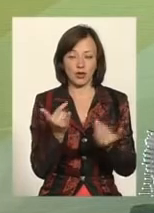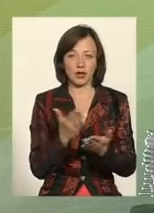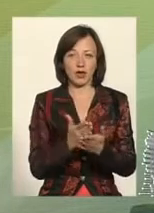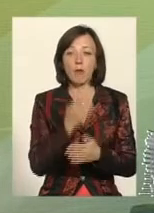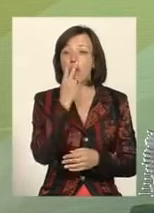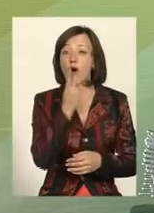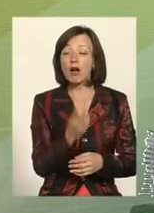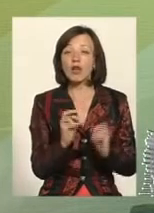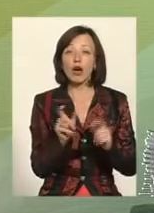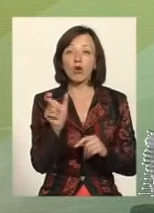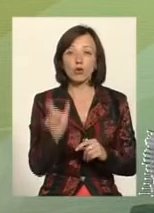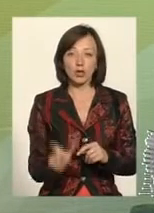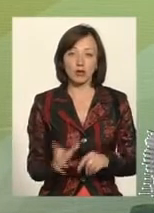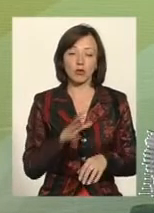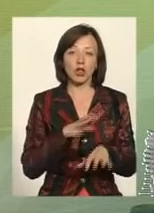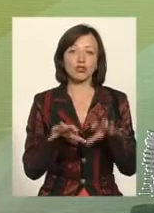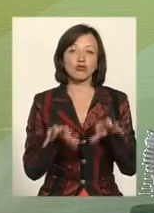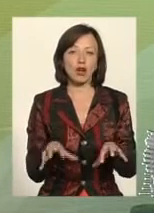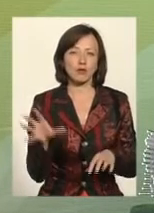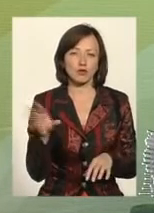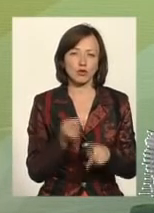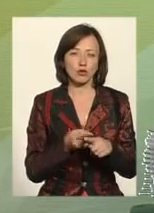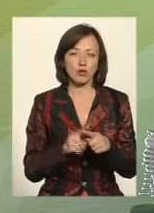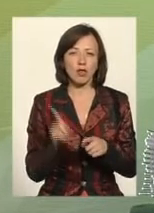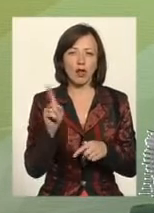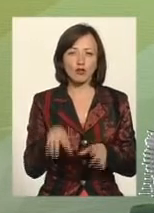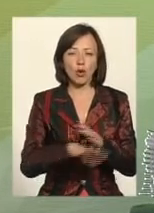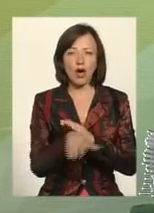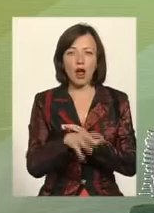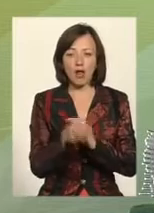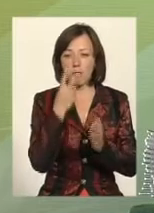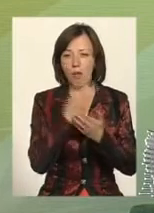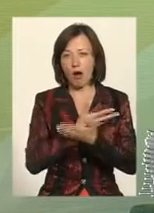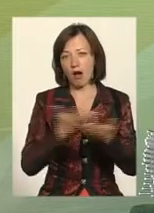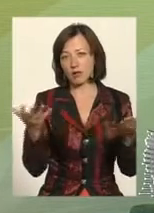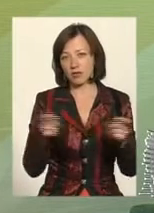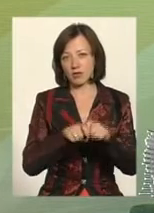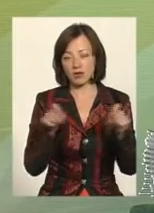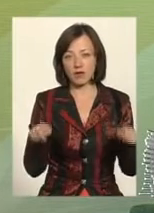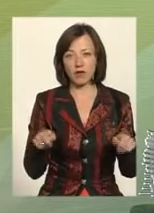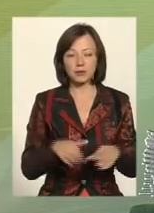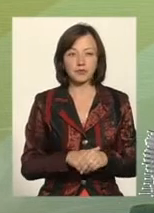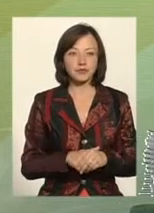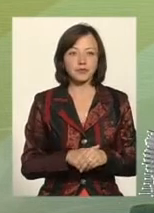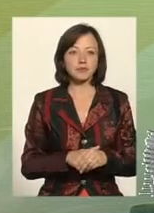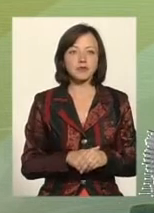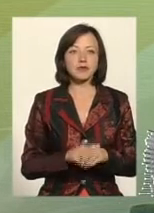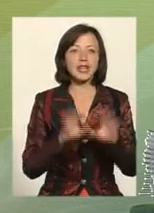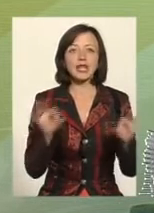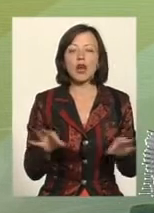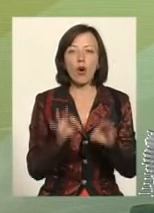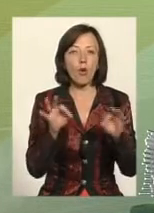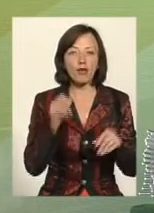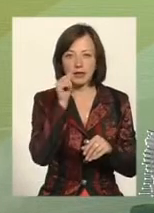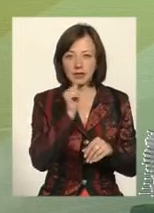вона показує, наскільки людина дійсно була жадібна до того всього, що вона навіть те, що крала, вона його показувала, відкривала і так далі. Ні для кого вже не